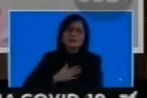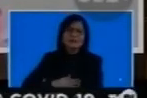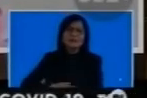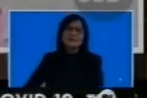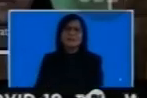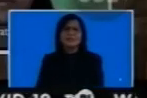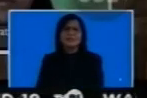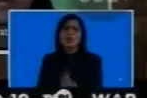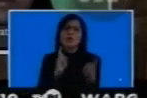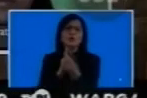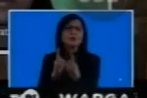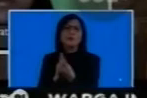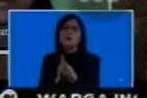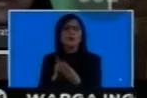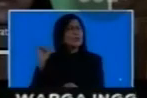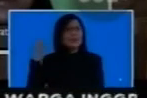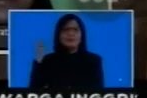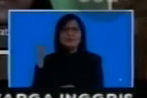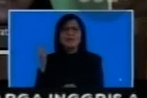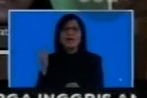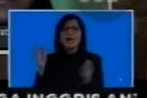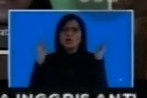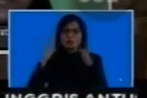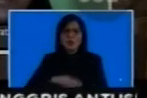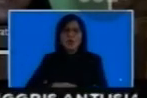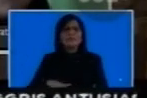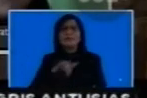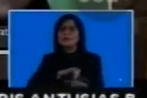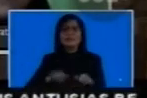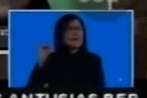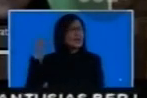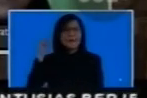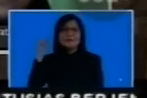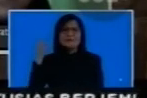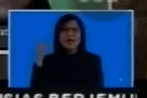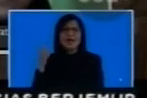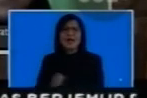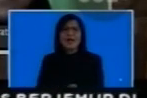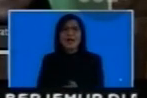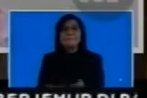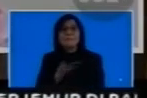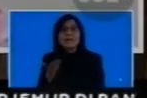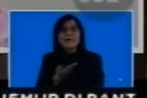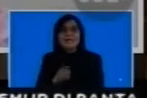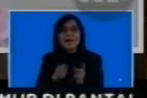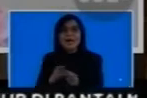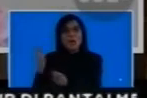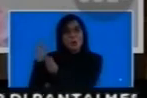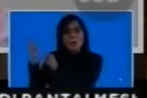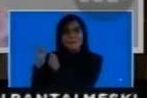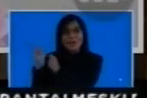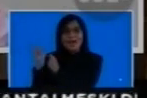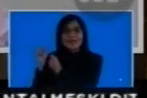mereka, sholat sama-sama. Terus kalau Lebaran gitu kan biasanya orang-orang